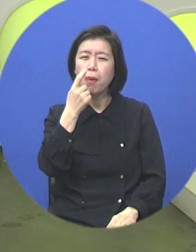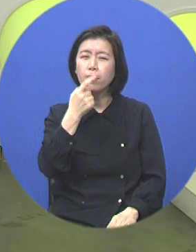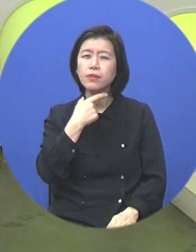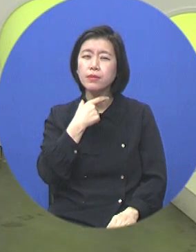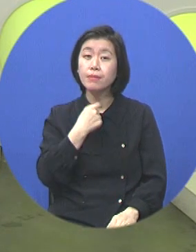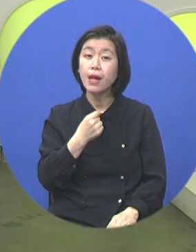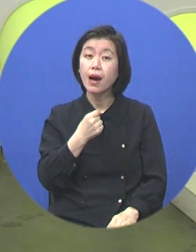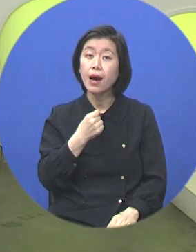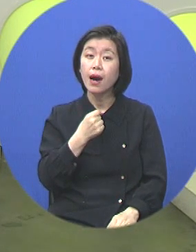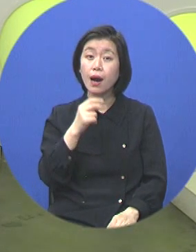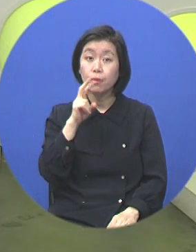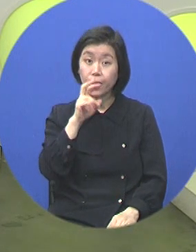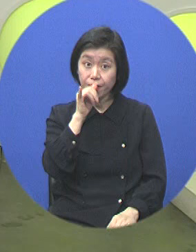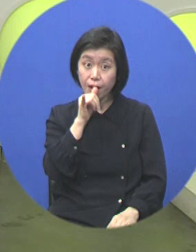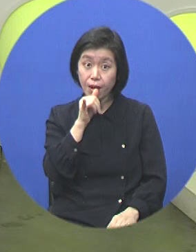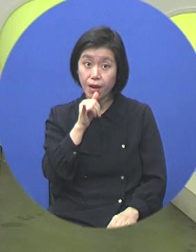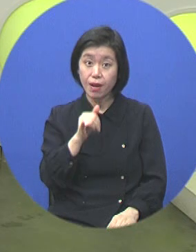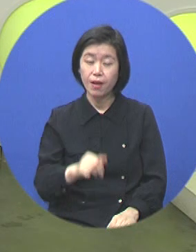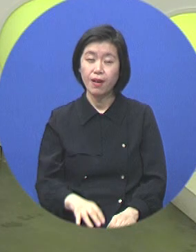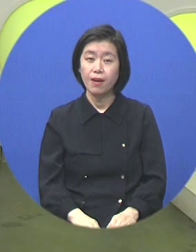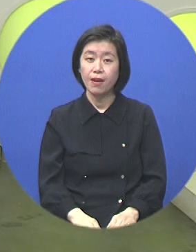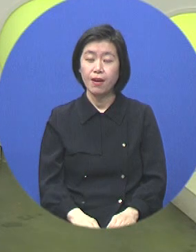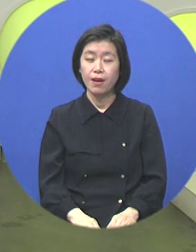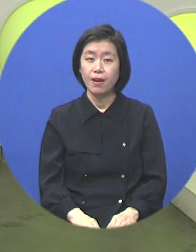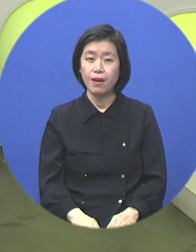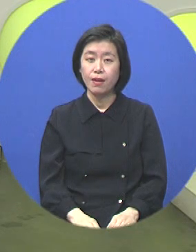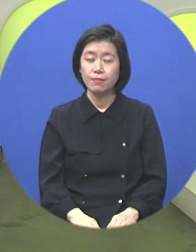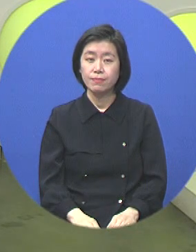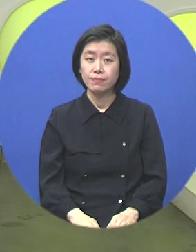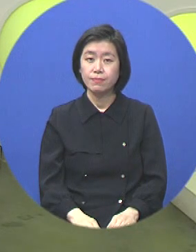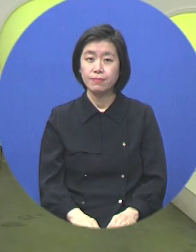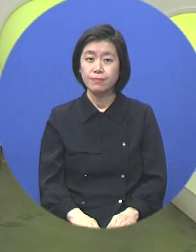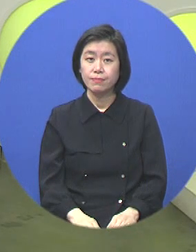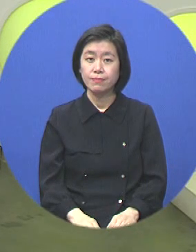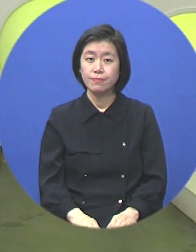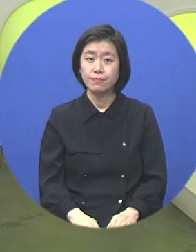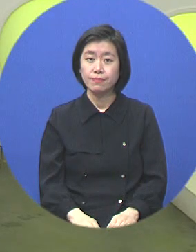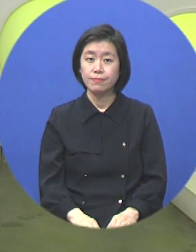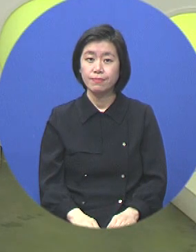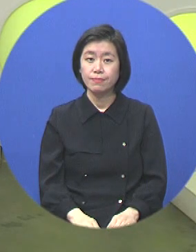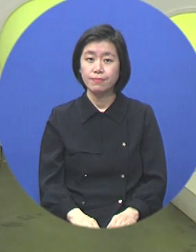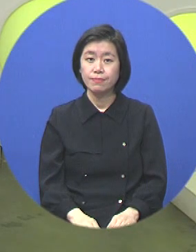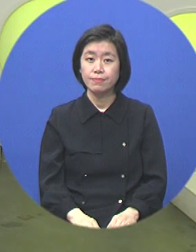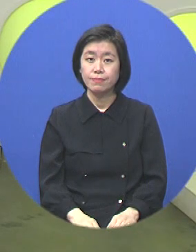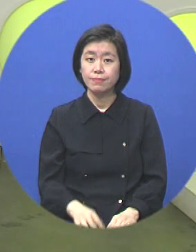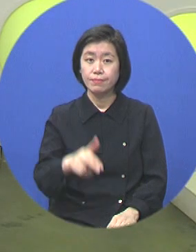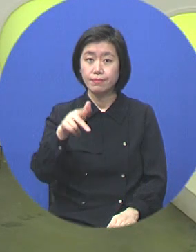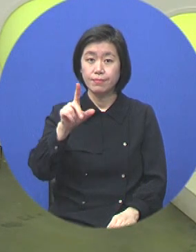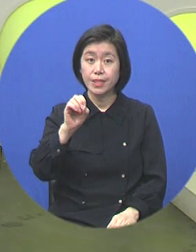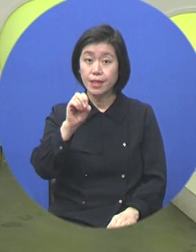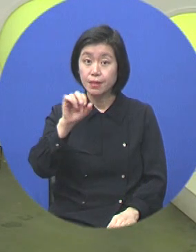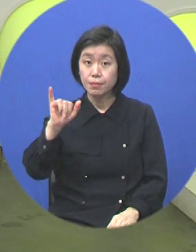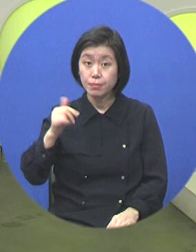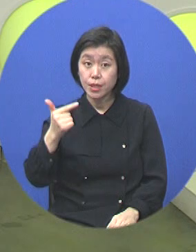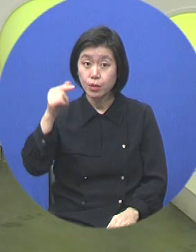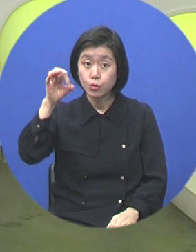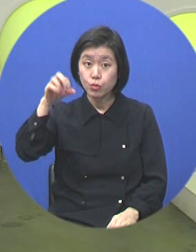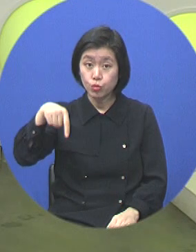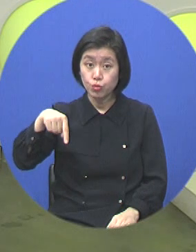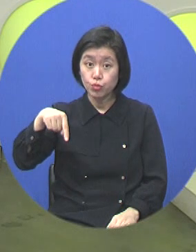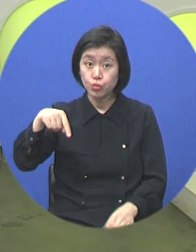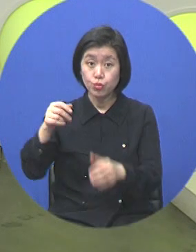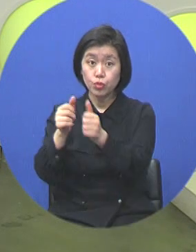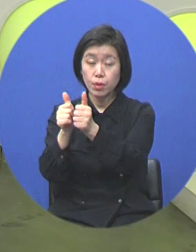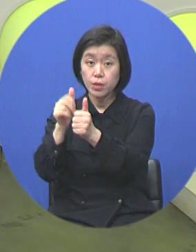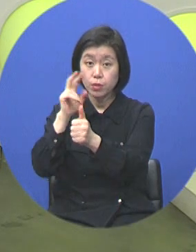하는 노래도 있었나요? 아이 뭐 저 뭐요 장민호 그 상사와 그런 거 좋던구만